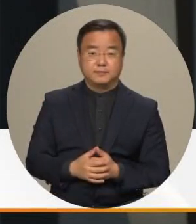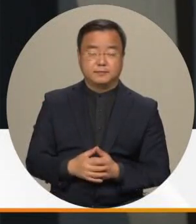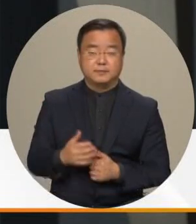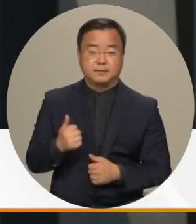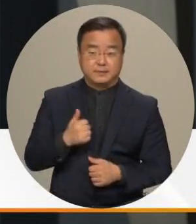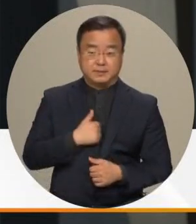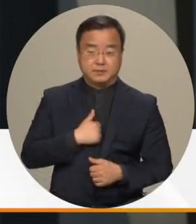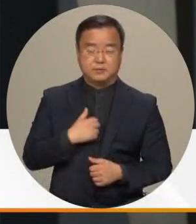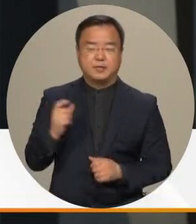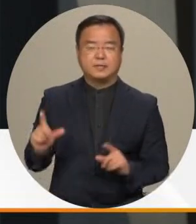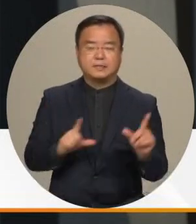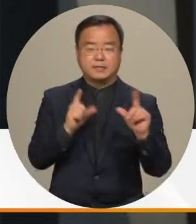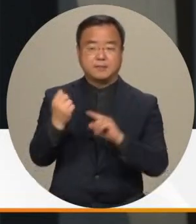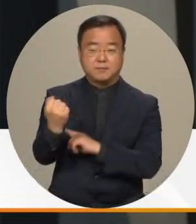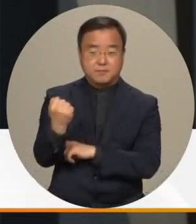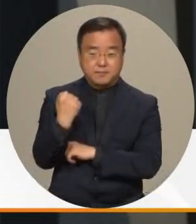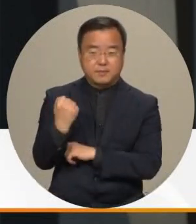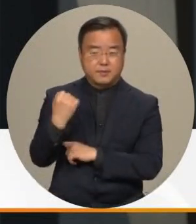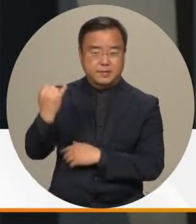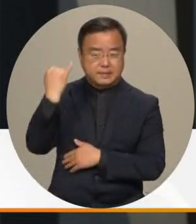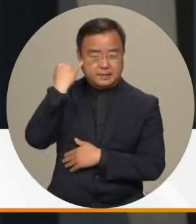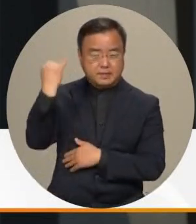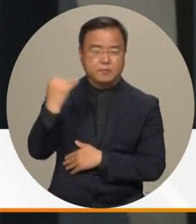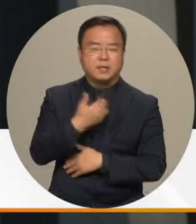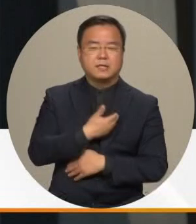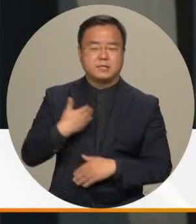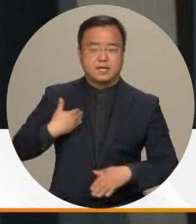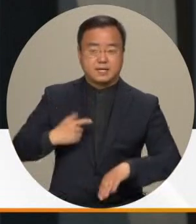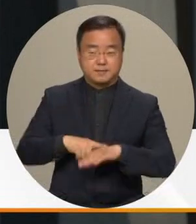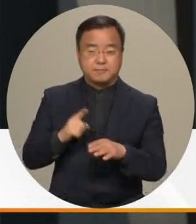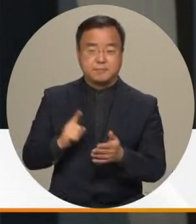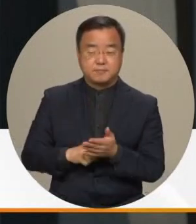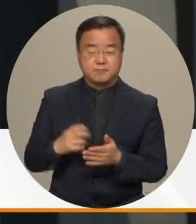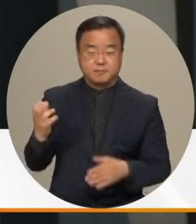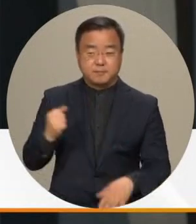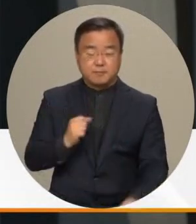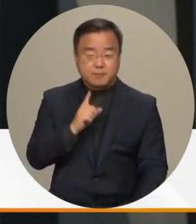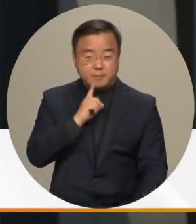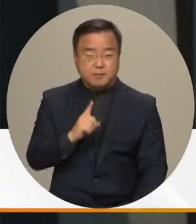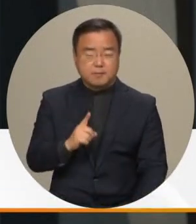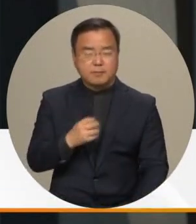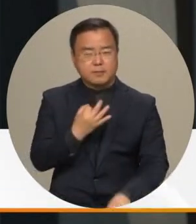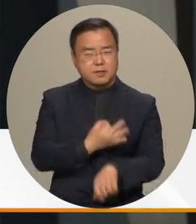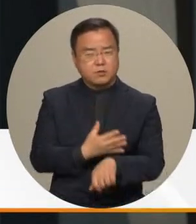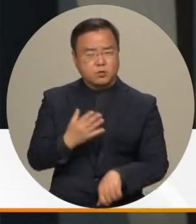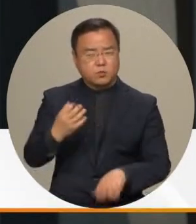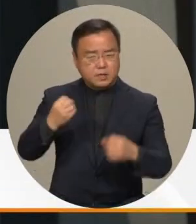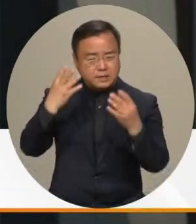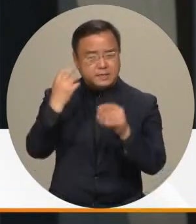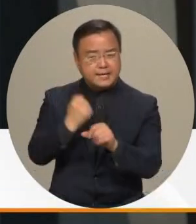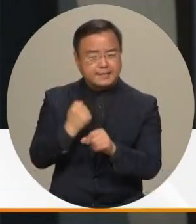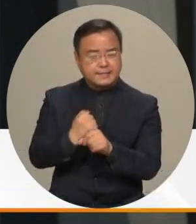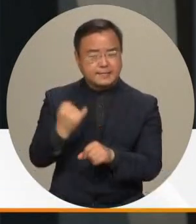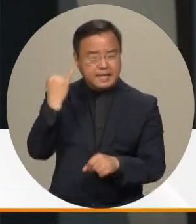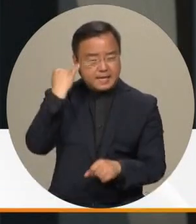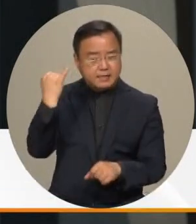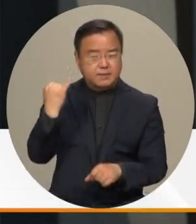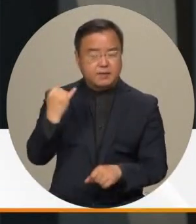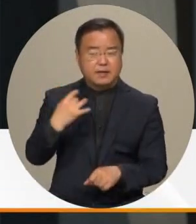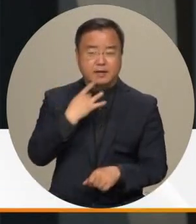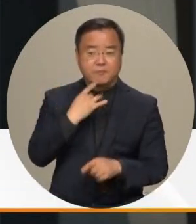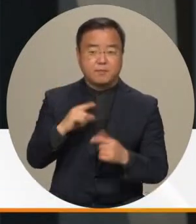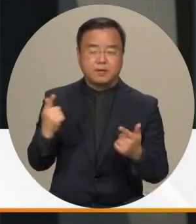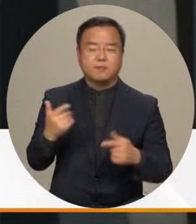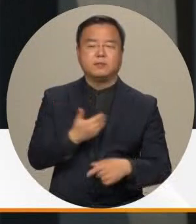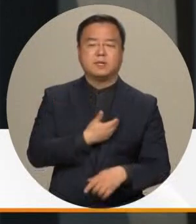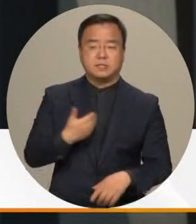자존감 삶의 에너지 그리고 창의적 자신감으로 저는 이렇게 꼽았어요 단순히 창의성 창의적이어야 된다가 아니라 내가